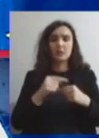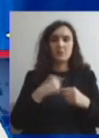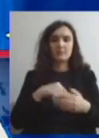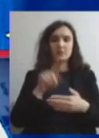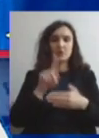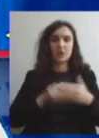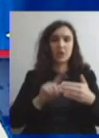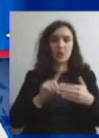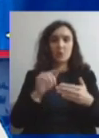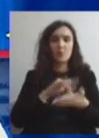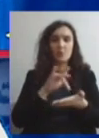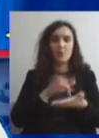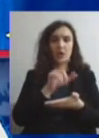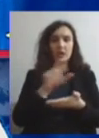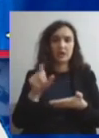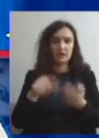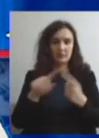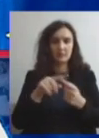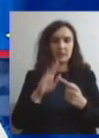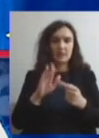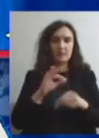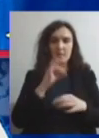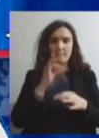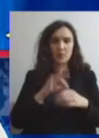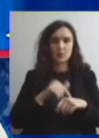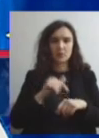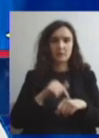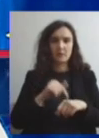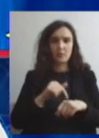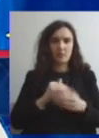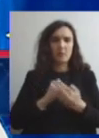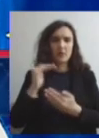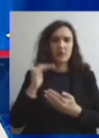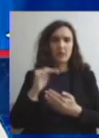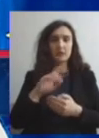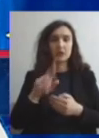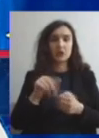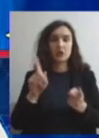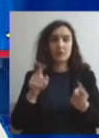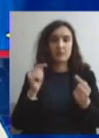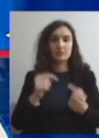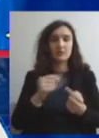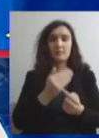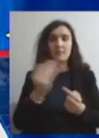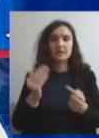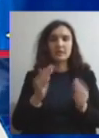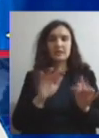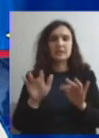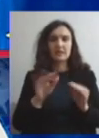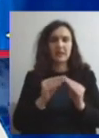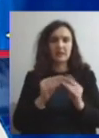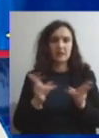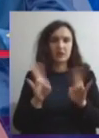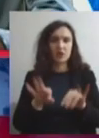ჩვენი მოქალაქეები გამოირჩევიან მაღალი პასუხისმგებლობით და შესაბამისად მათი ქცევა დარჩება ისეთი, როგორიც ეს